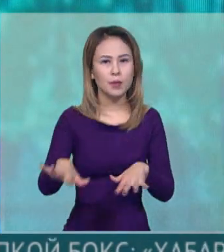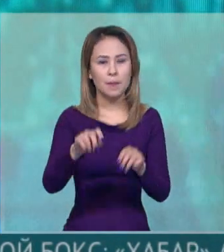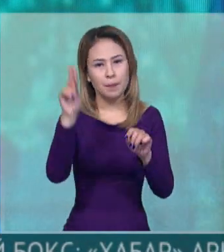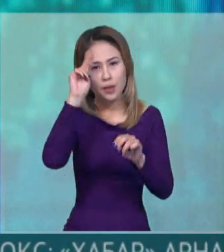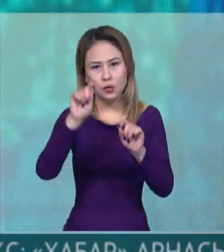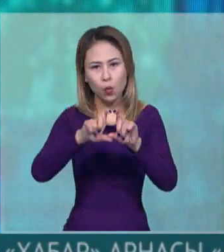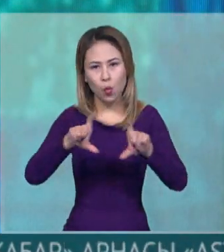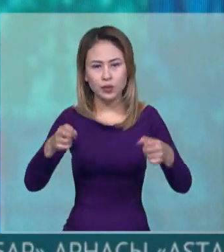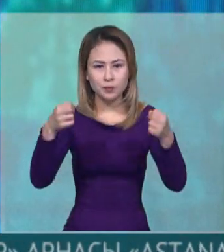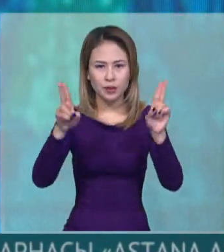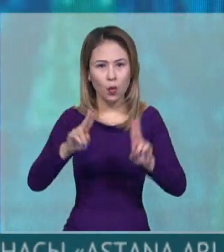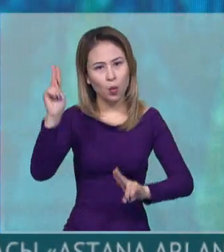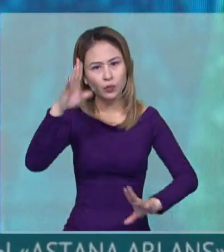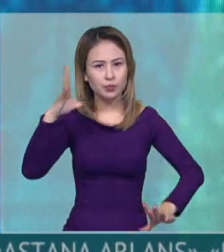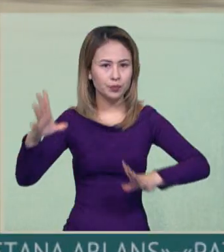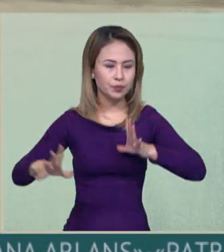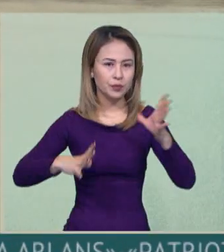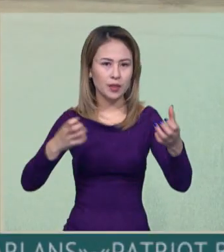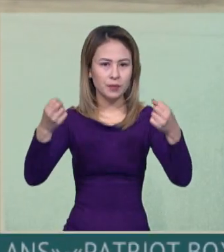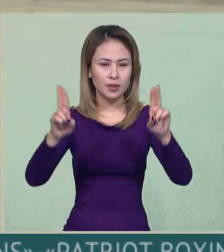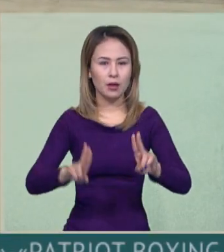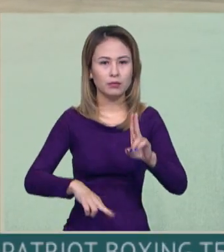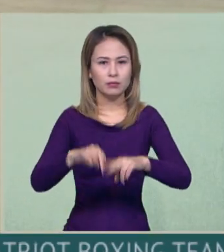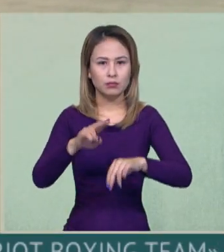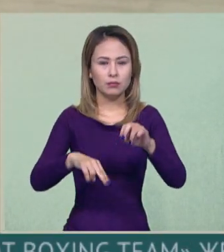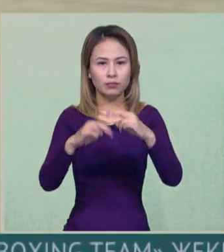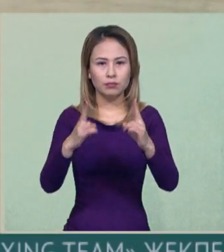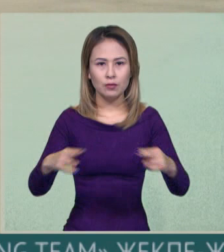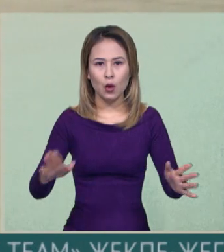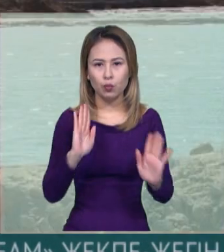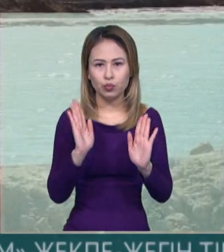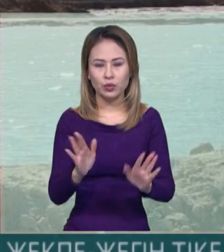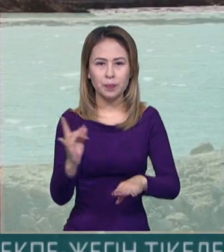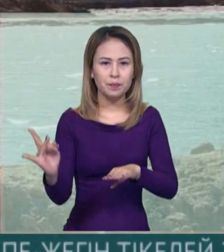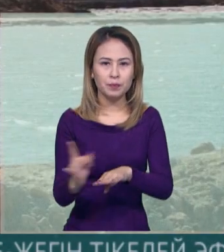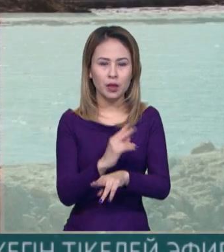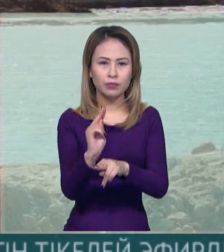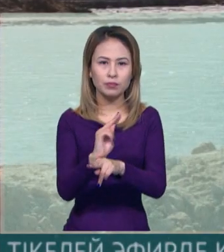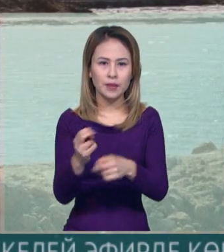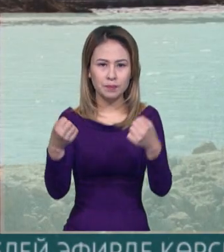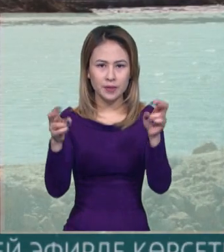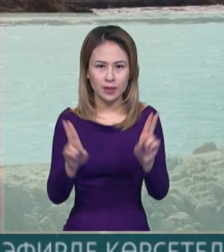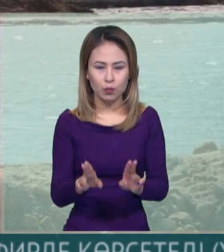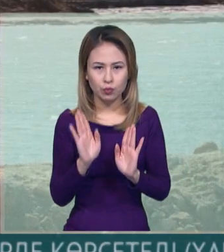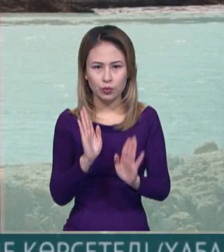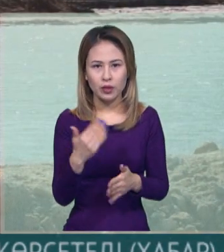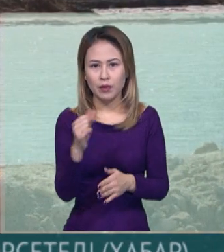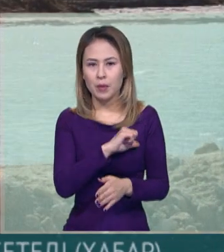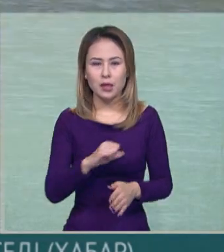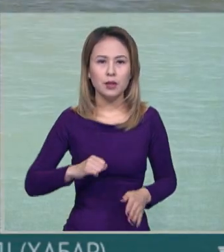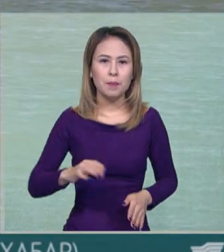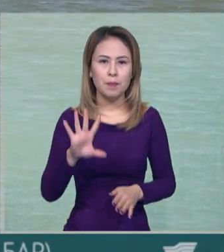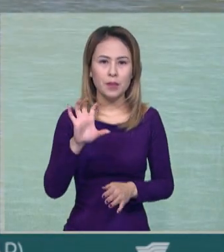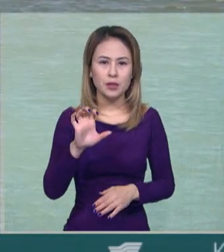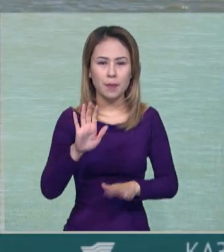мектеп оқушыларына арналған оқу сауықтыру орталығы салынатын болды. Бұл мұнайлы өңірде алғашқы емдеу сауықтыру орны болмақ. Онда бір кезекте